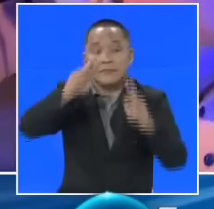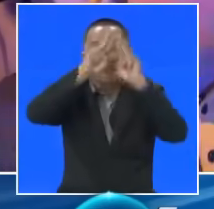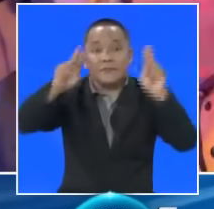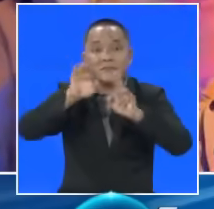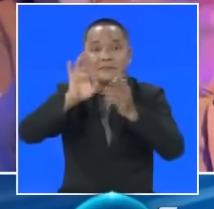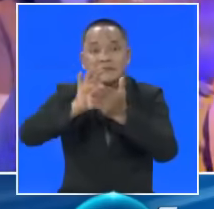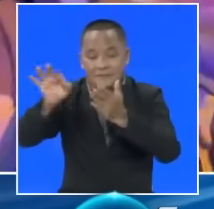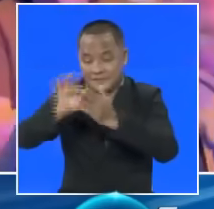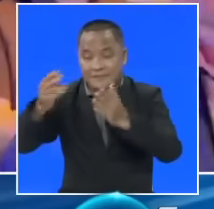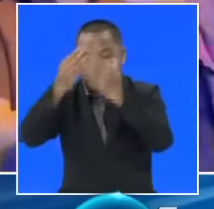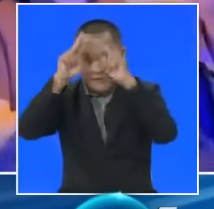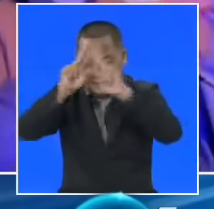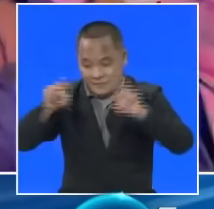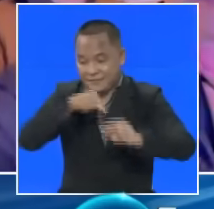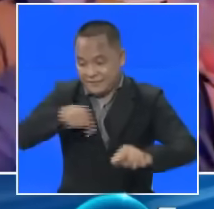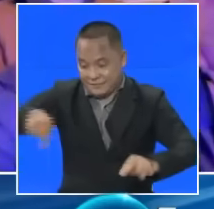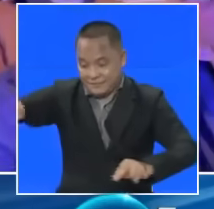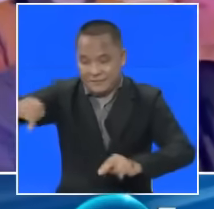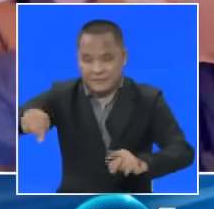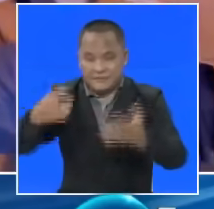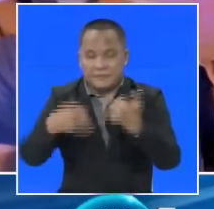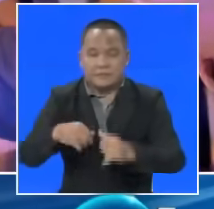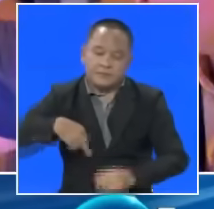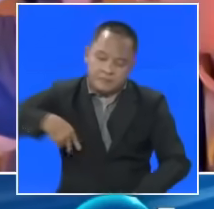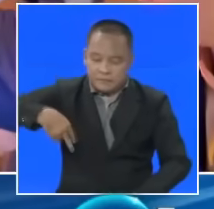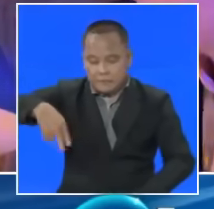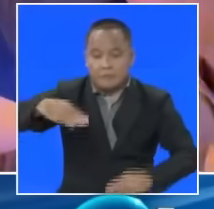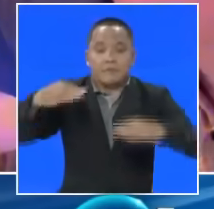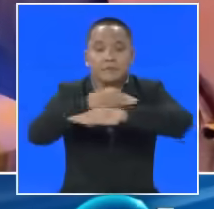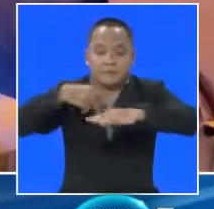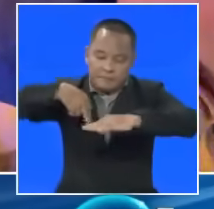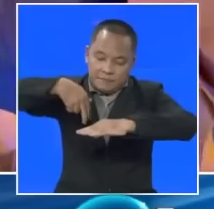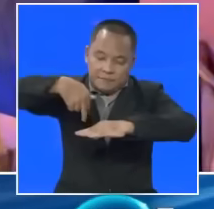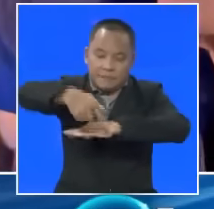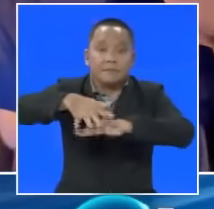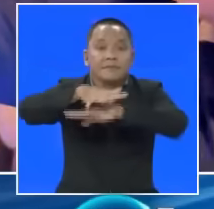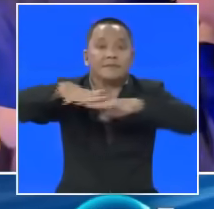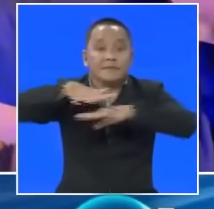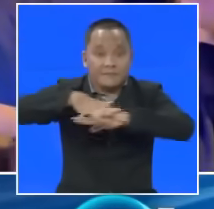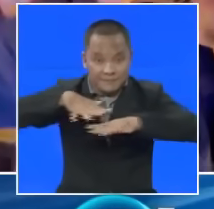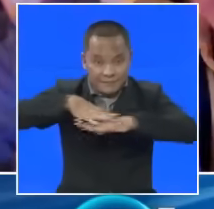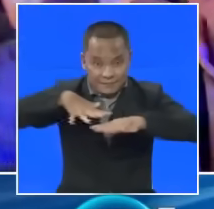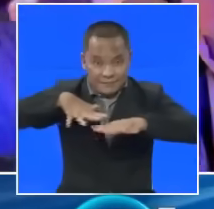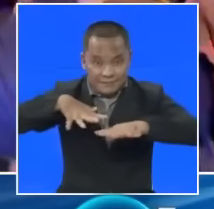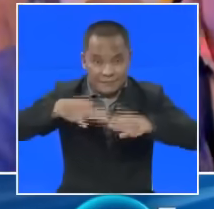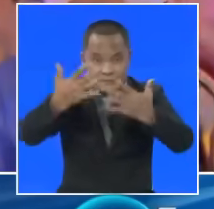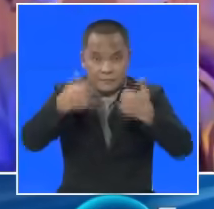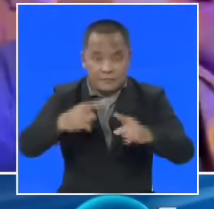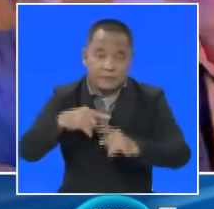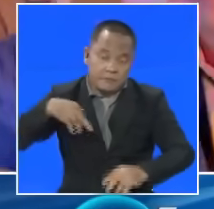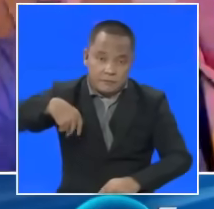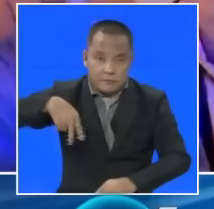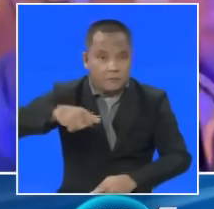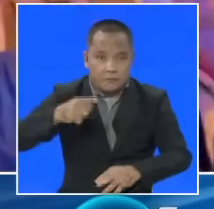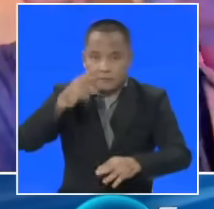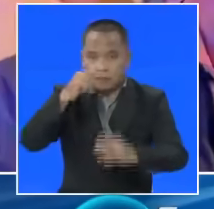วกซื้อที่อยู่ฝั่งตรงข้ามของโรงแรมขณะกำลังเดินข้ามถนนกลับโดยใช้ทางม้าลายด้วยนะคะแต่เดินทางม